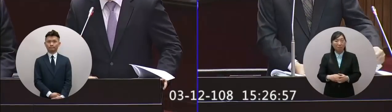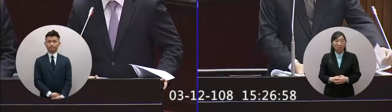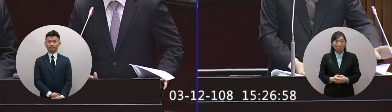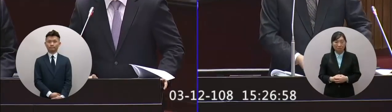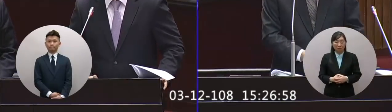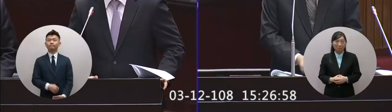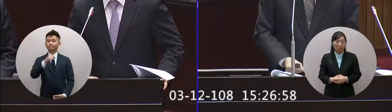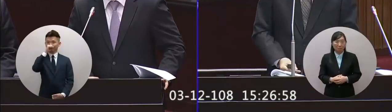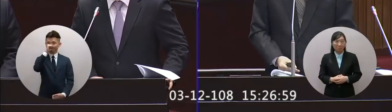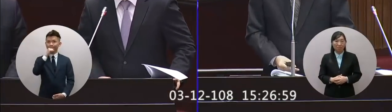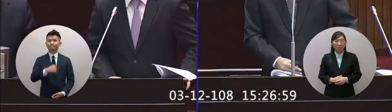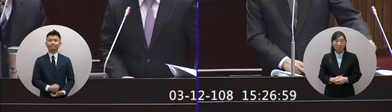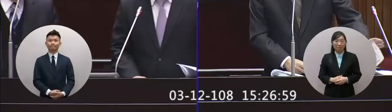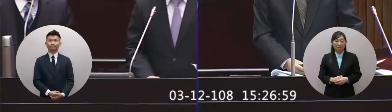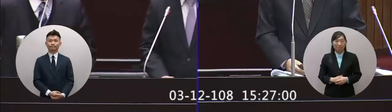点啊？